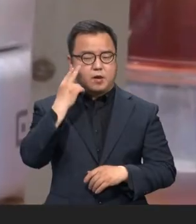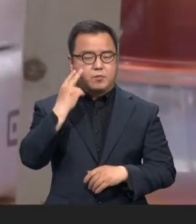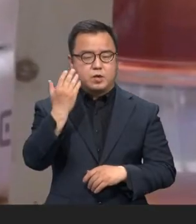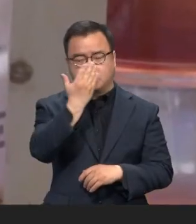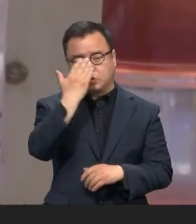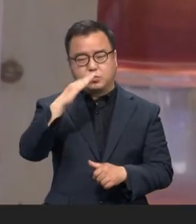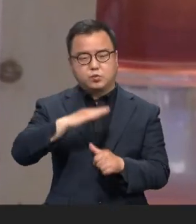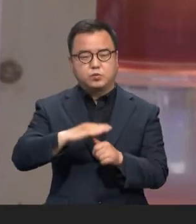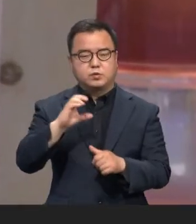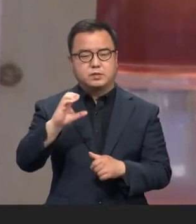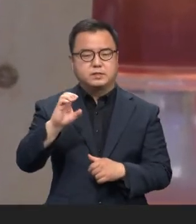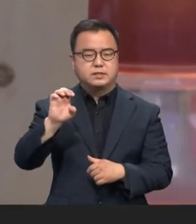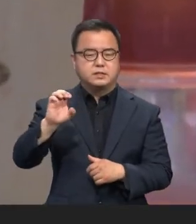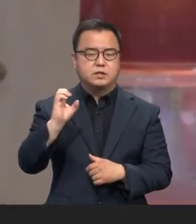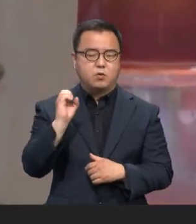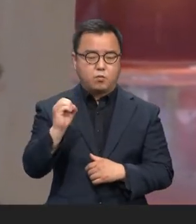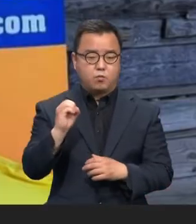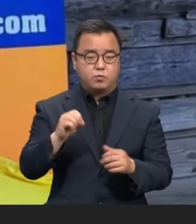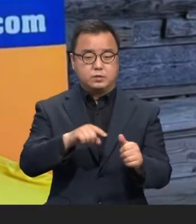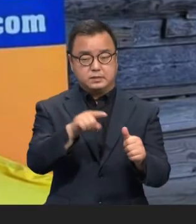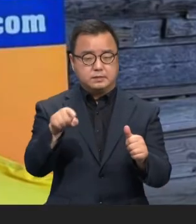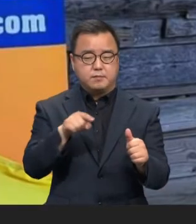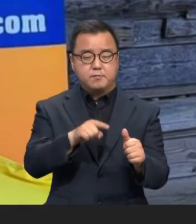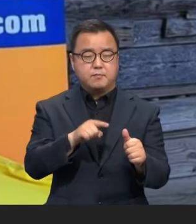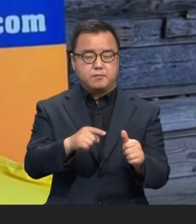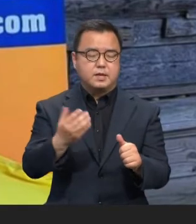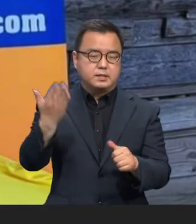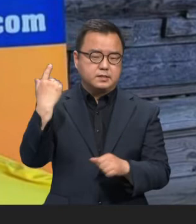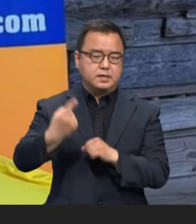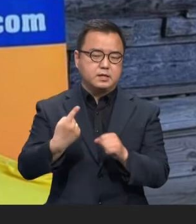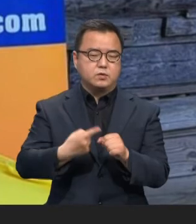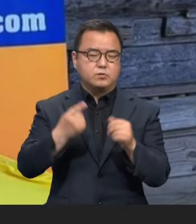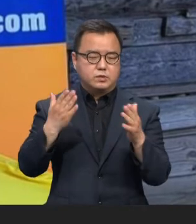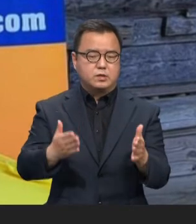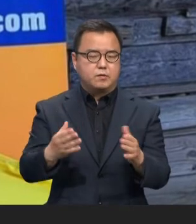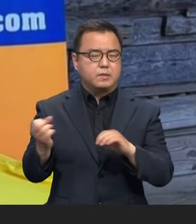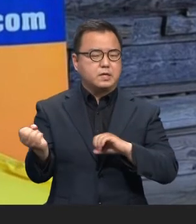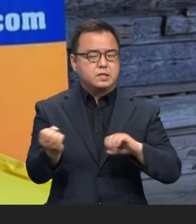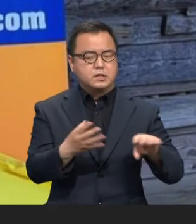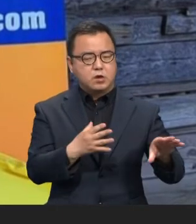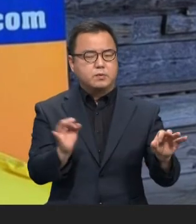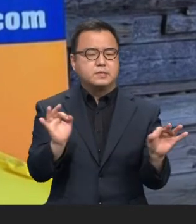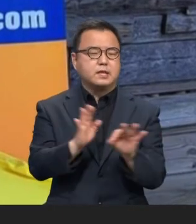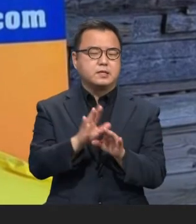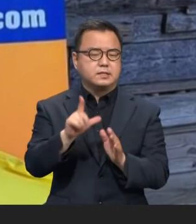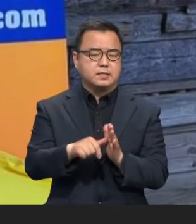청소년 CEO들에게 지난 1년은 결코 잃어버린 시간이 아니었습니다.